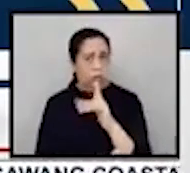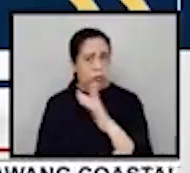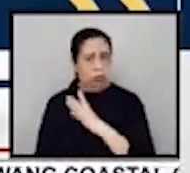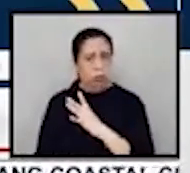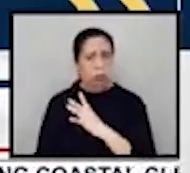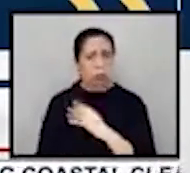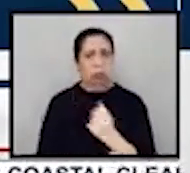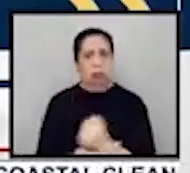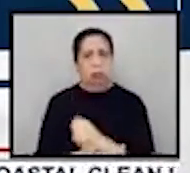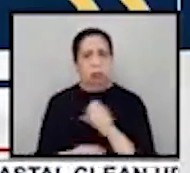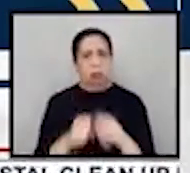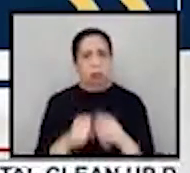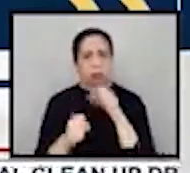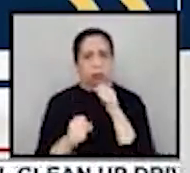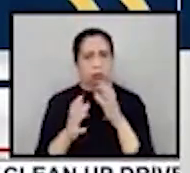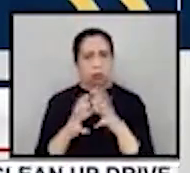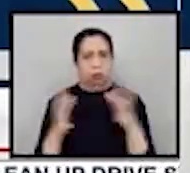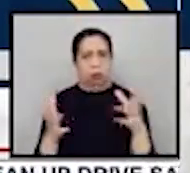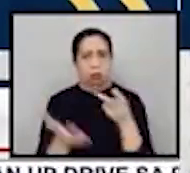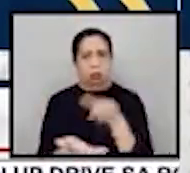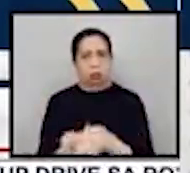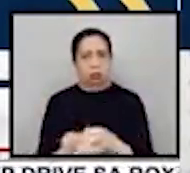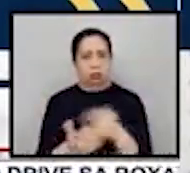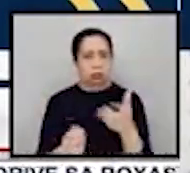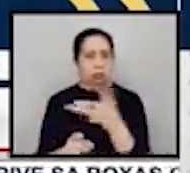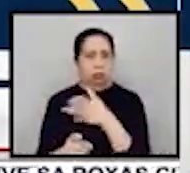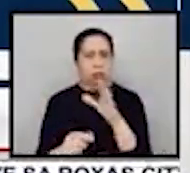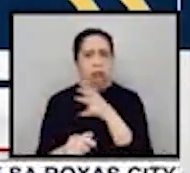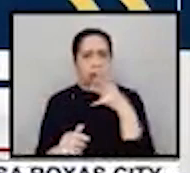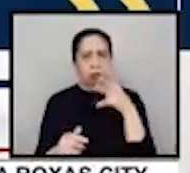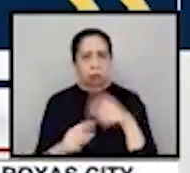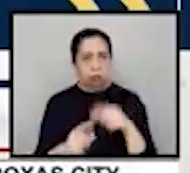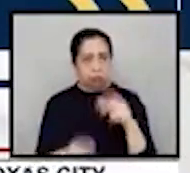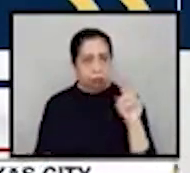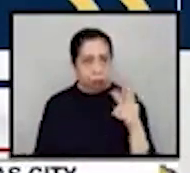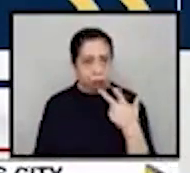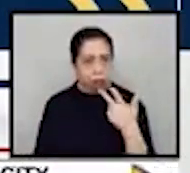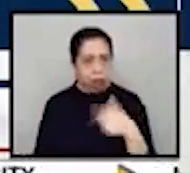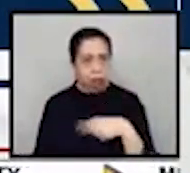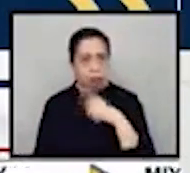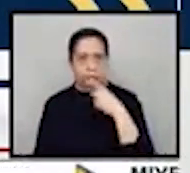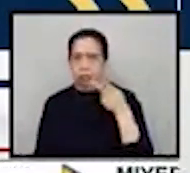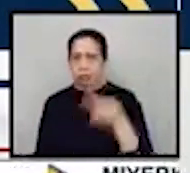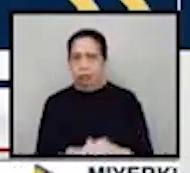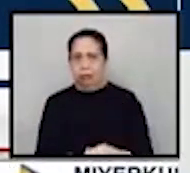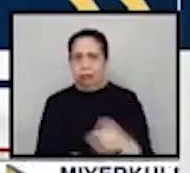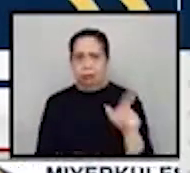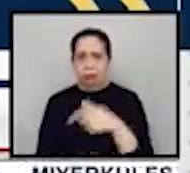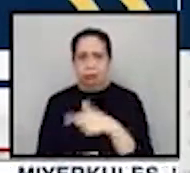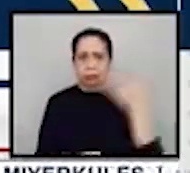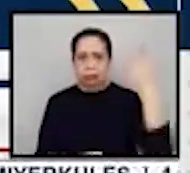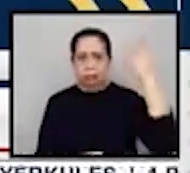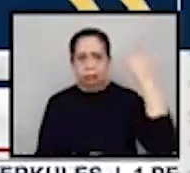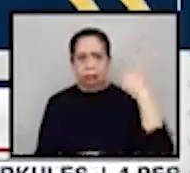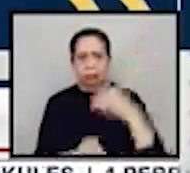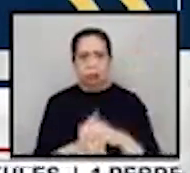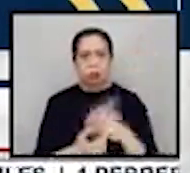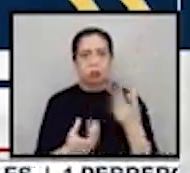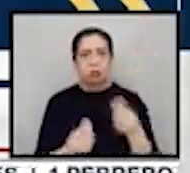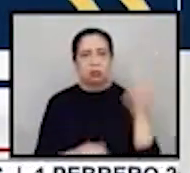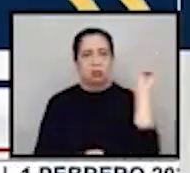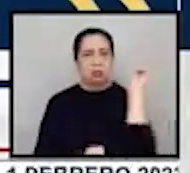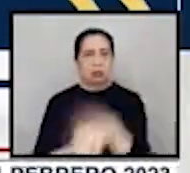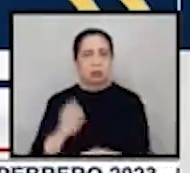po ganong tamaan ng farmers. Pero pagka ganong po, lugi po talaga. Yung mga nagdadaang araw, mami, tinatapon na lang po ng mister ko